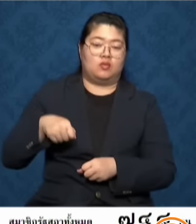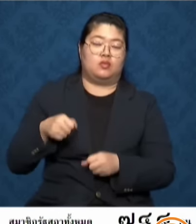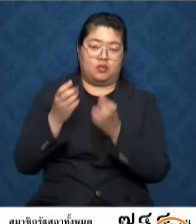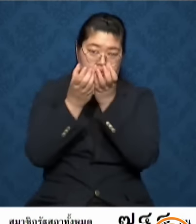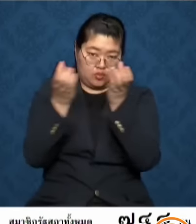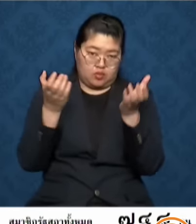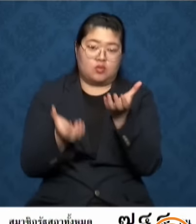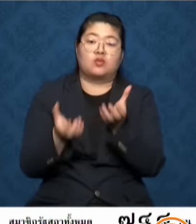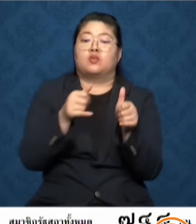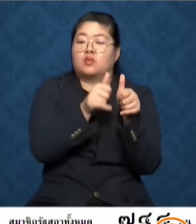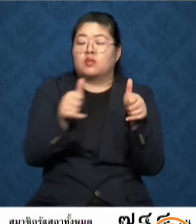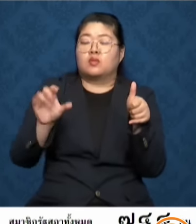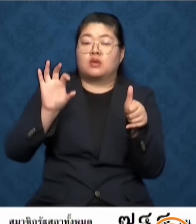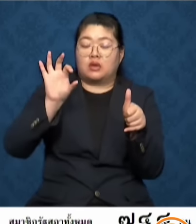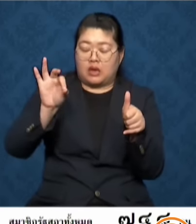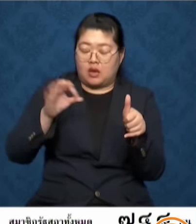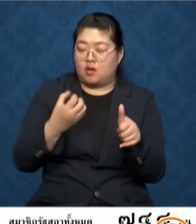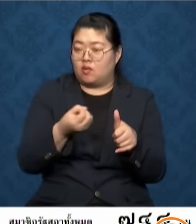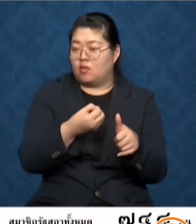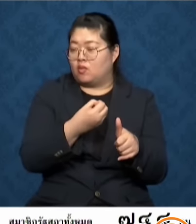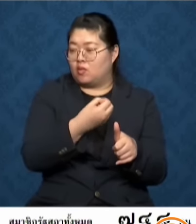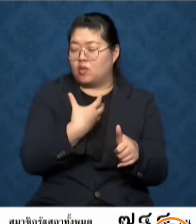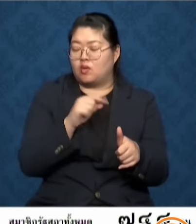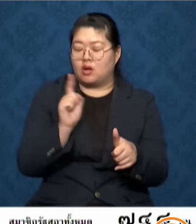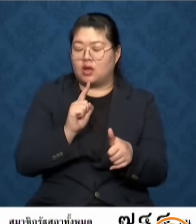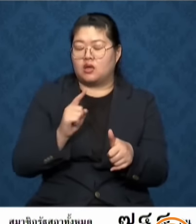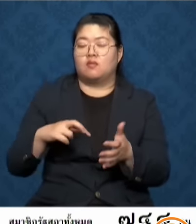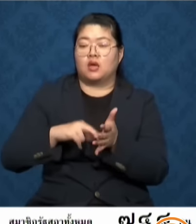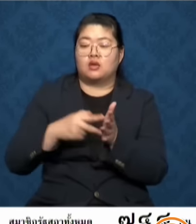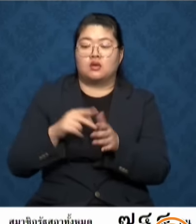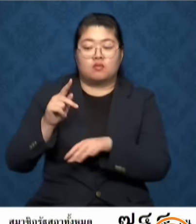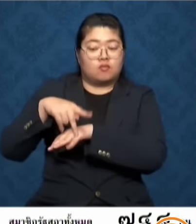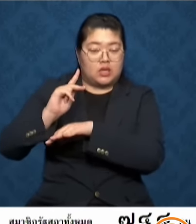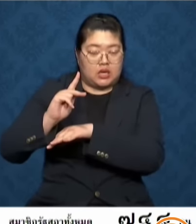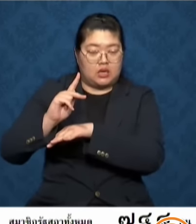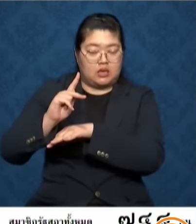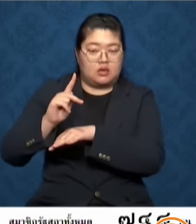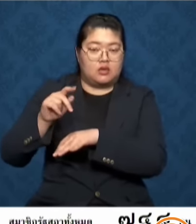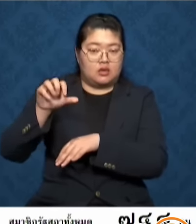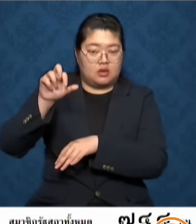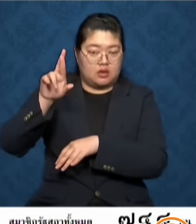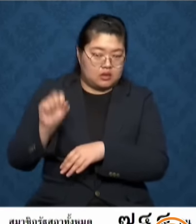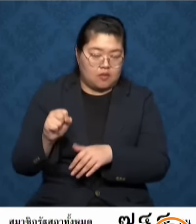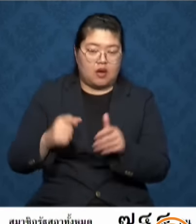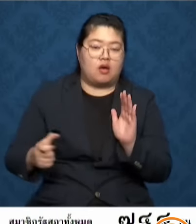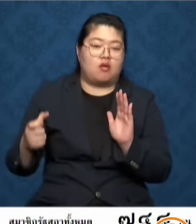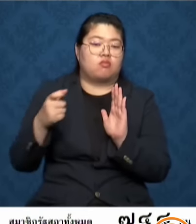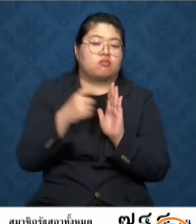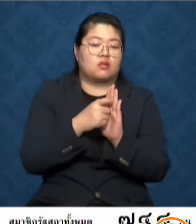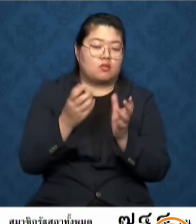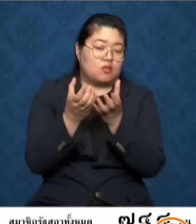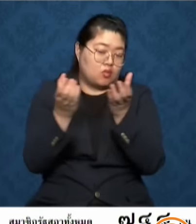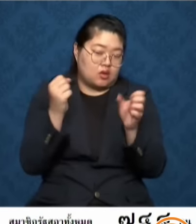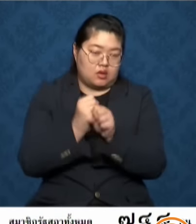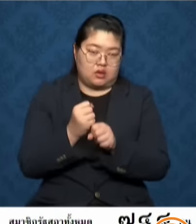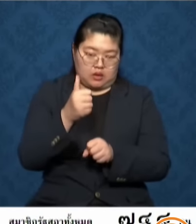ั้นกกลงบอกกเราครับวท่านประทลรษฐานนั้สามารถบรรชุร่แก้ไขมนูนตรงกลาว ได้ซึงผมกเชื่อครับ